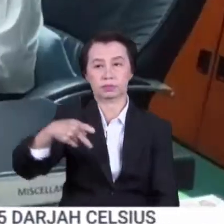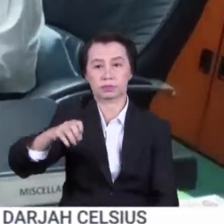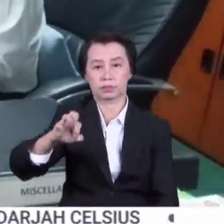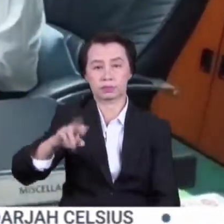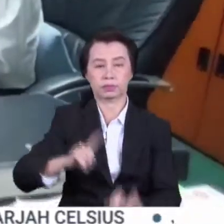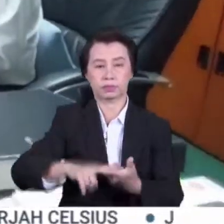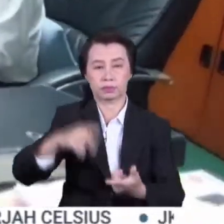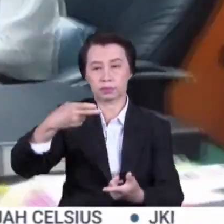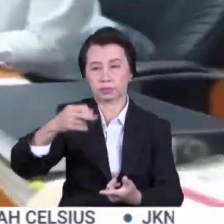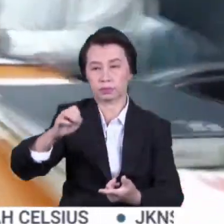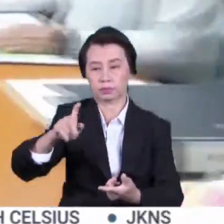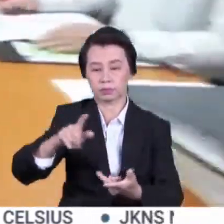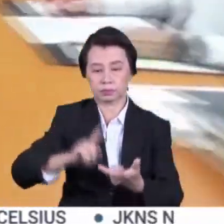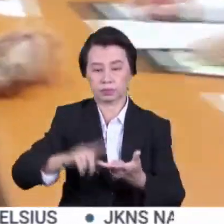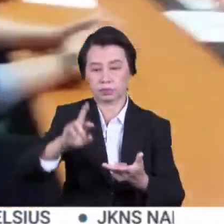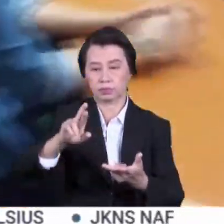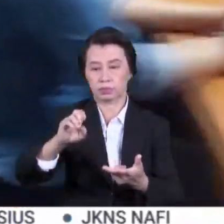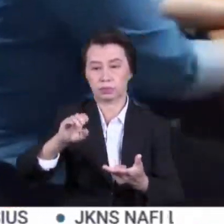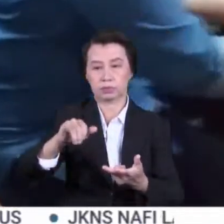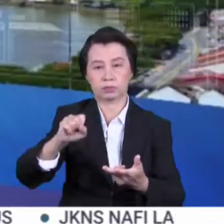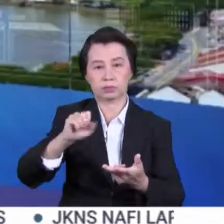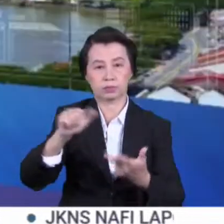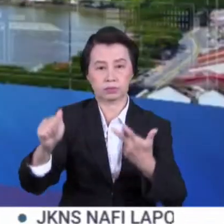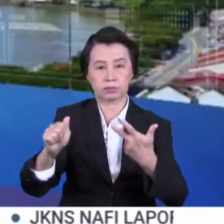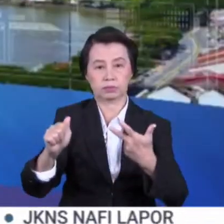Albert dan Rosia Urai.